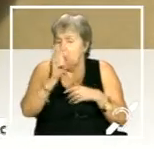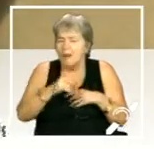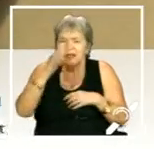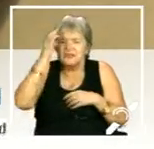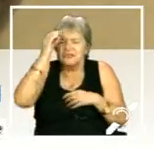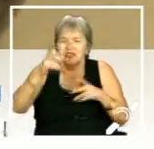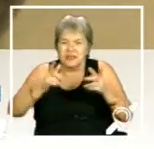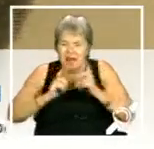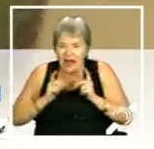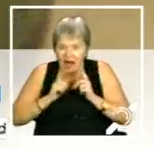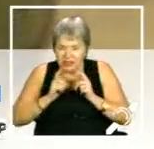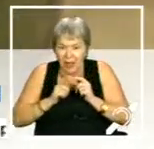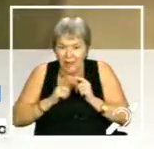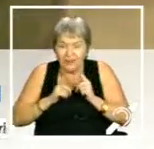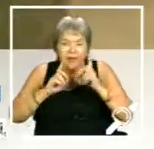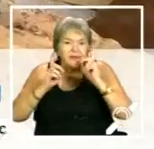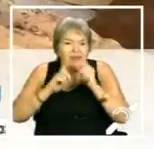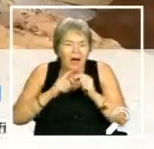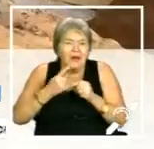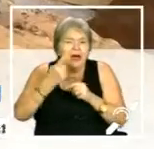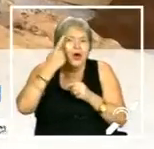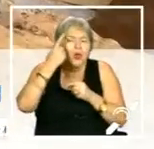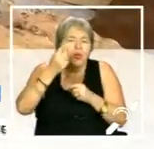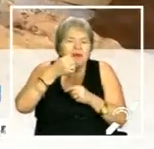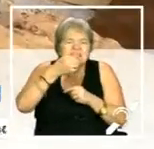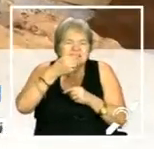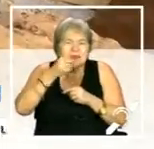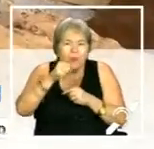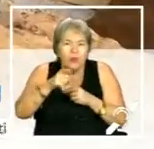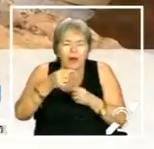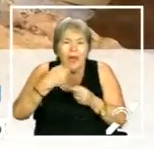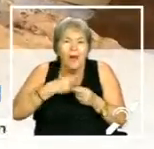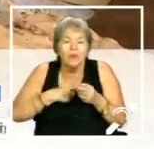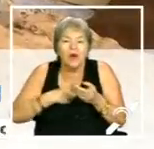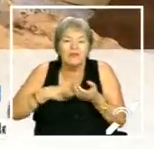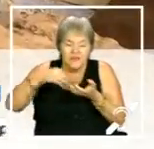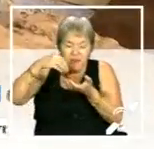cu nerăbdare este dacă vreunul dintre sâmburi poate fi plantat pentru a rodi.